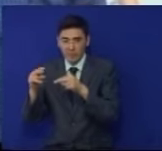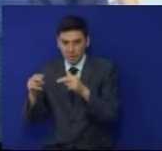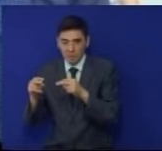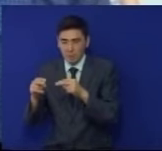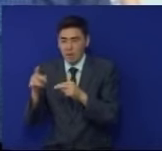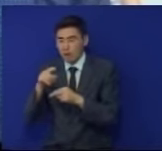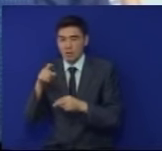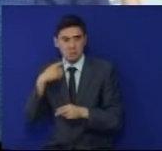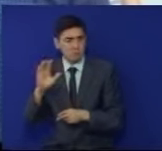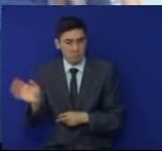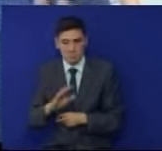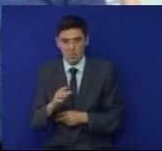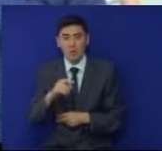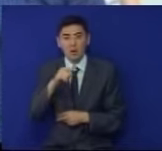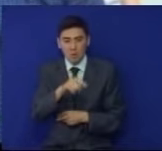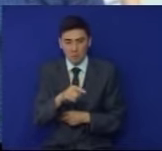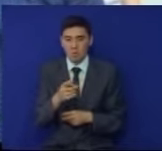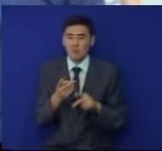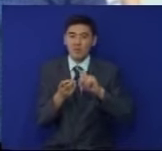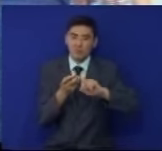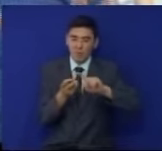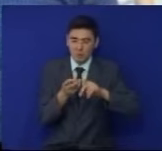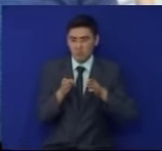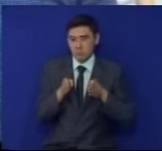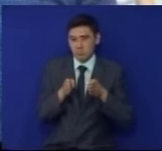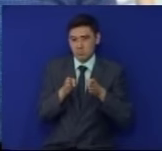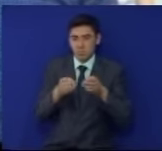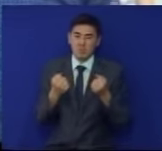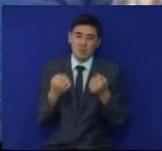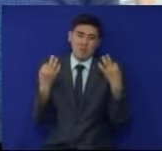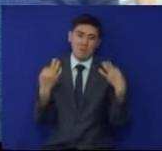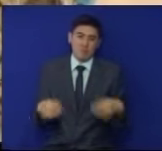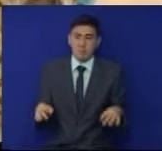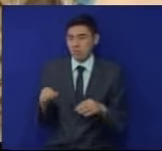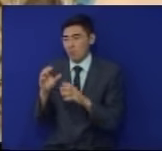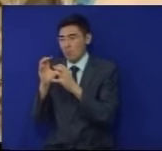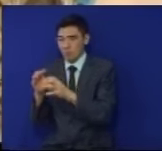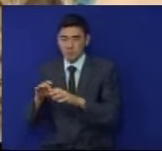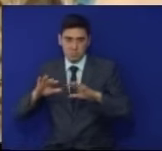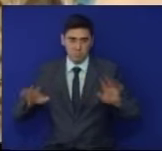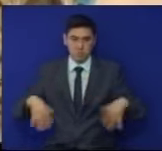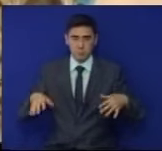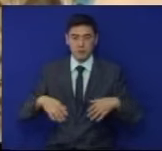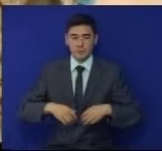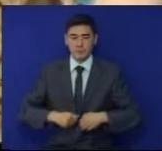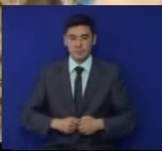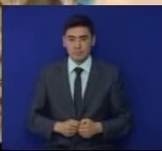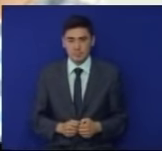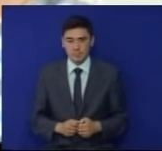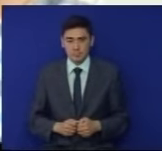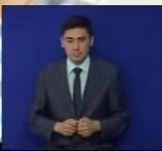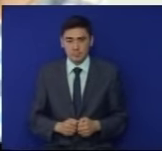свидетель это все опроверг, сказал, что он ехал по второй полосе, ехал все свободно, никаких препятствий не было. В нашем государстве